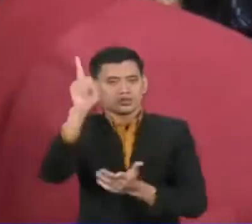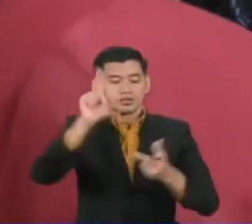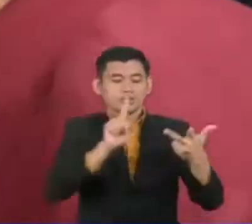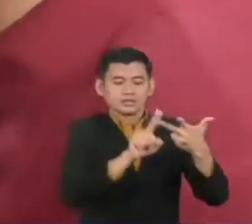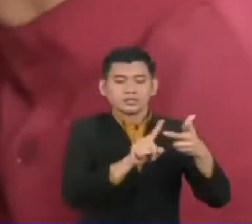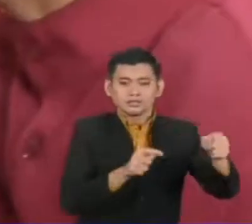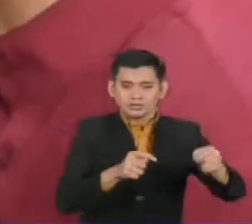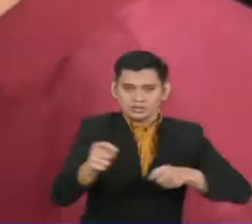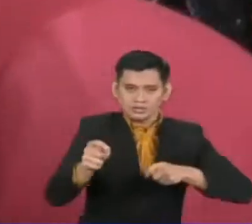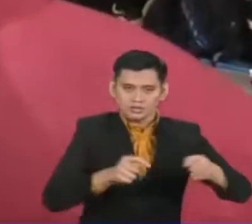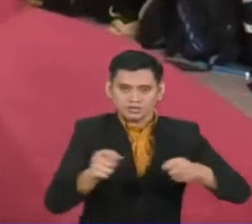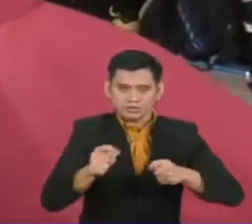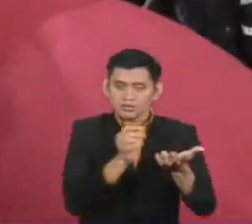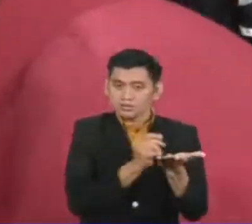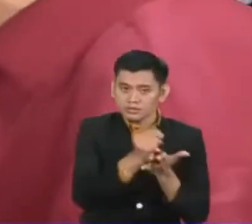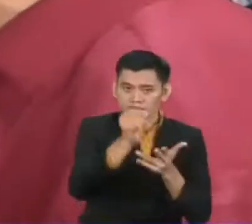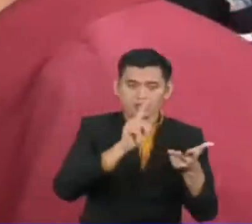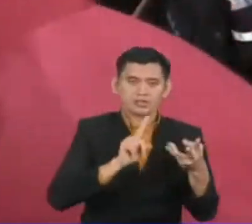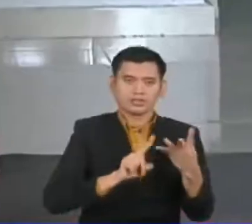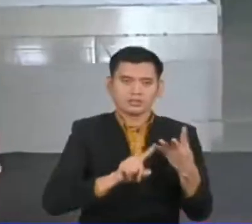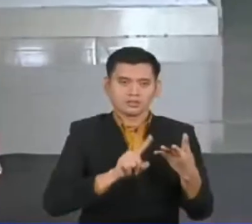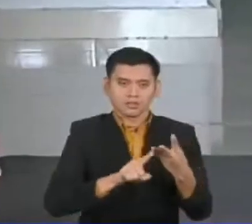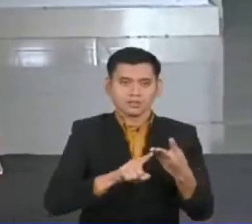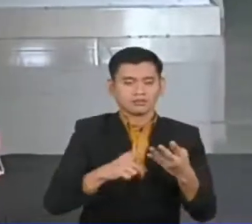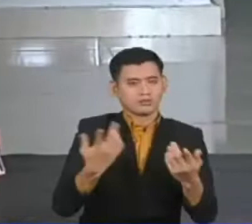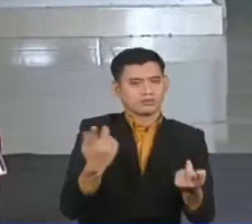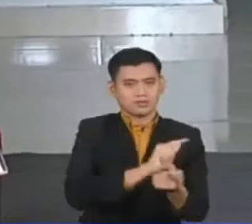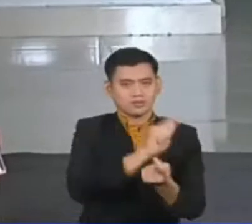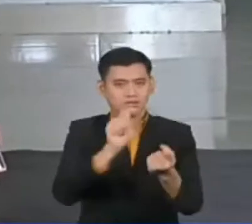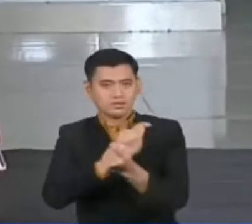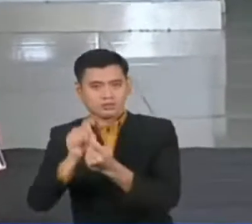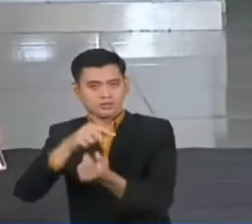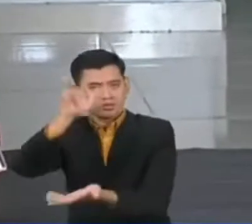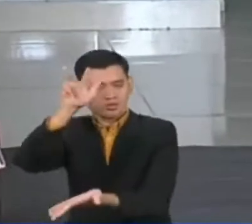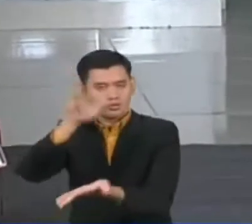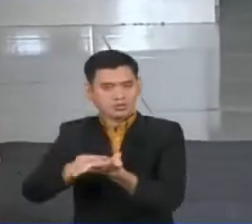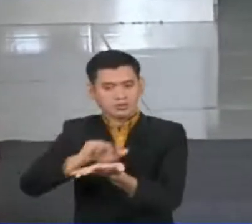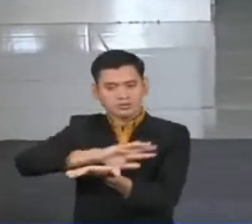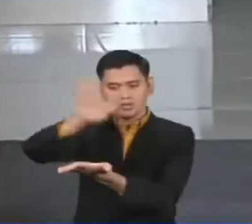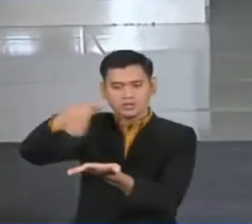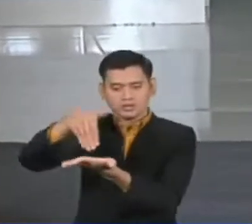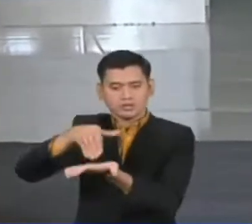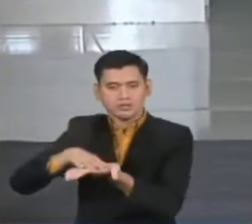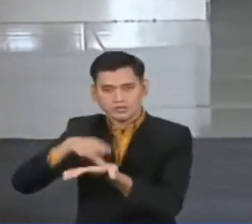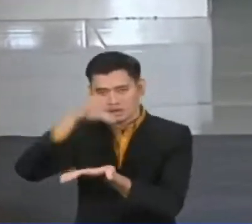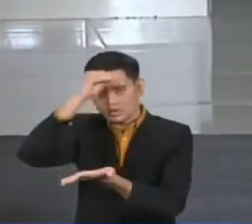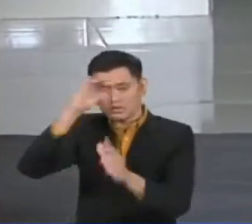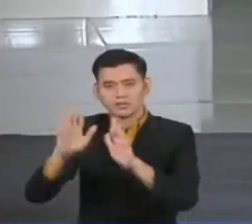yang berintegriti dan penyelarasan pengiktirafan tahfiz.